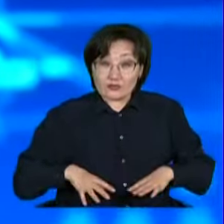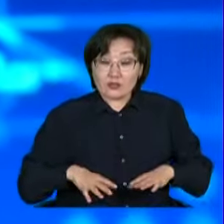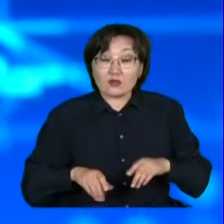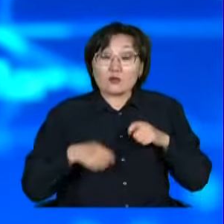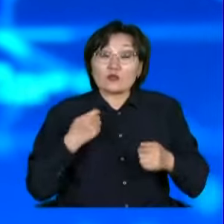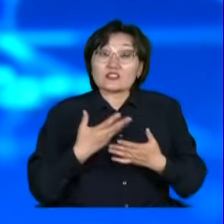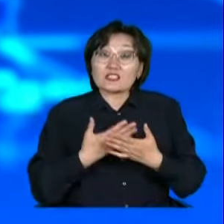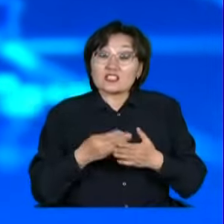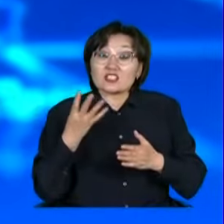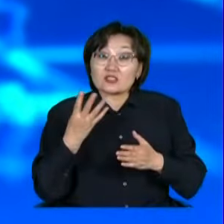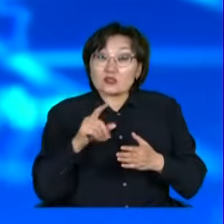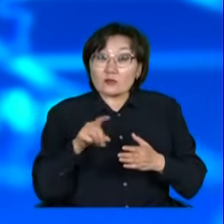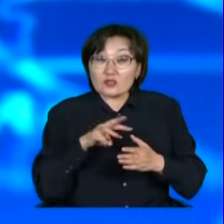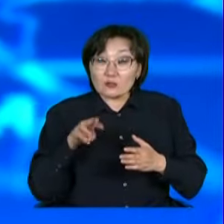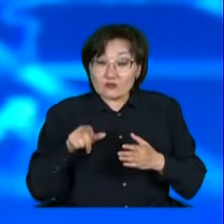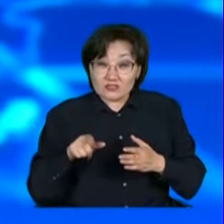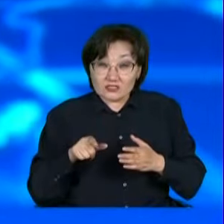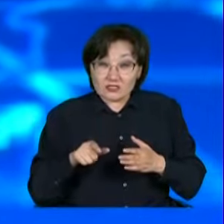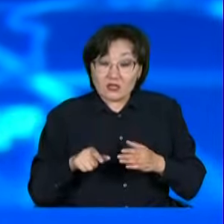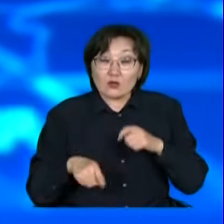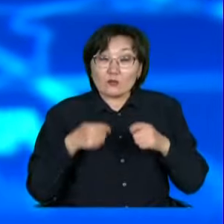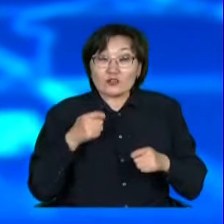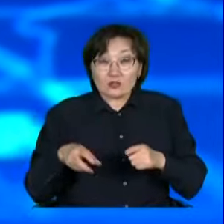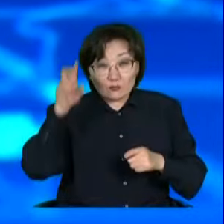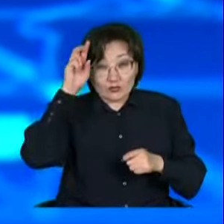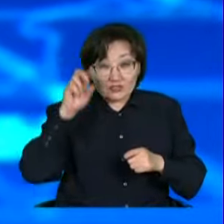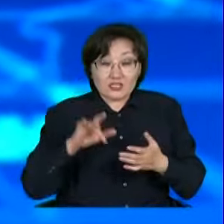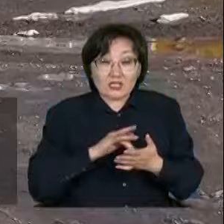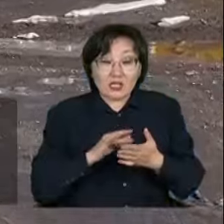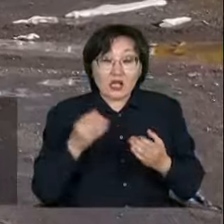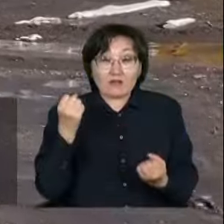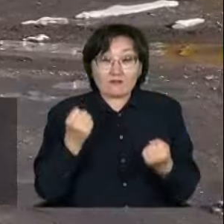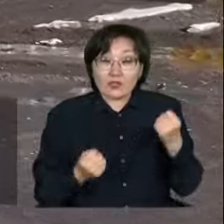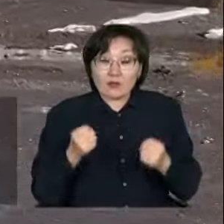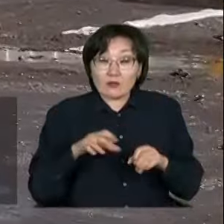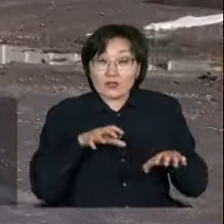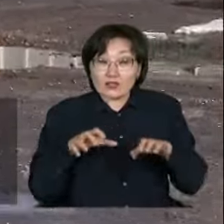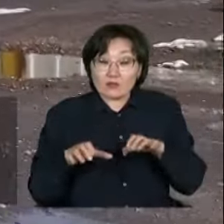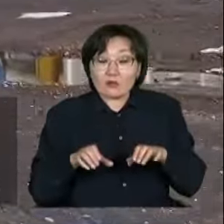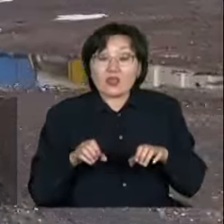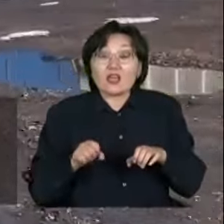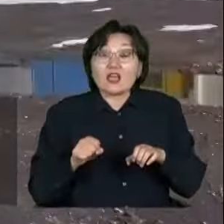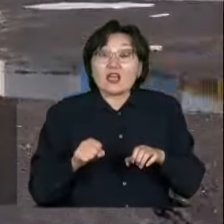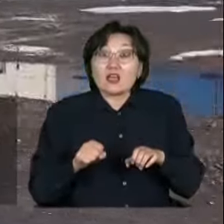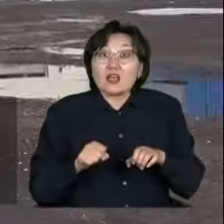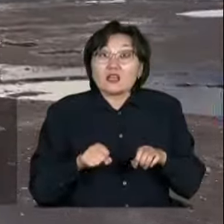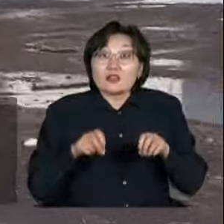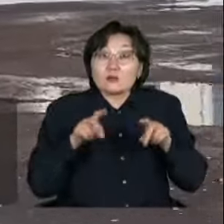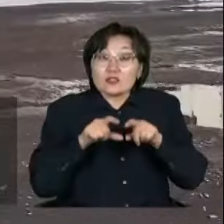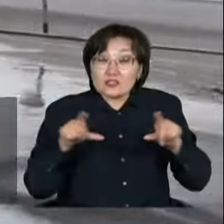Ущерб почти на 400 миллионов тенге нанесли госбюджету автомошенники. Сотрудники департамента ФМ по Алматинской